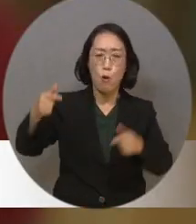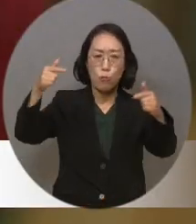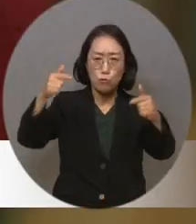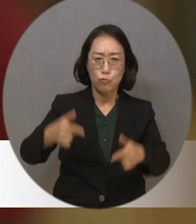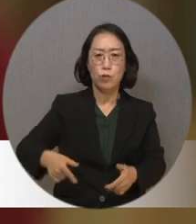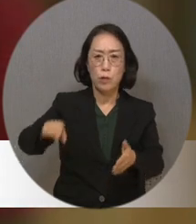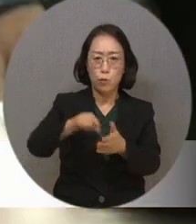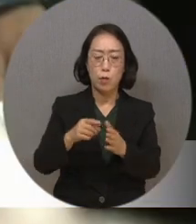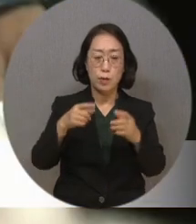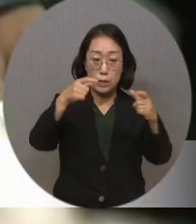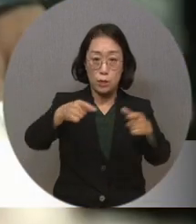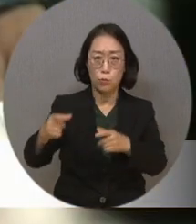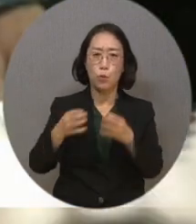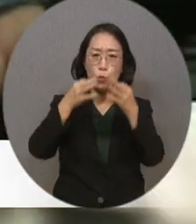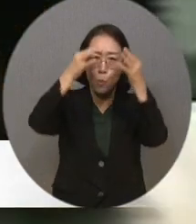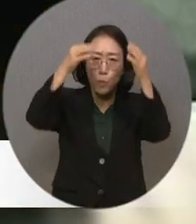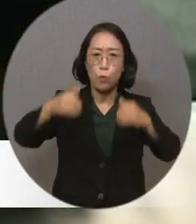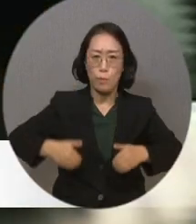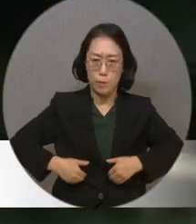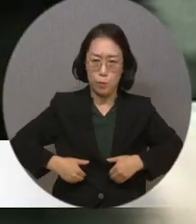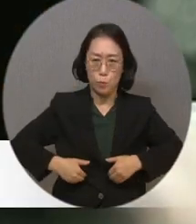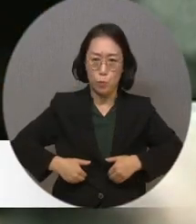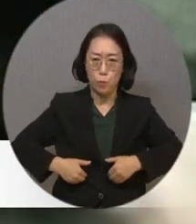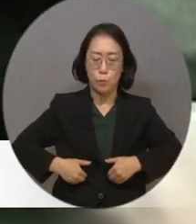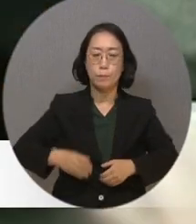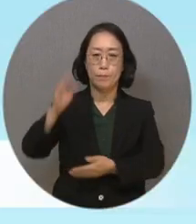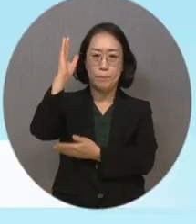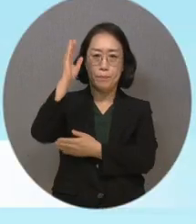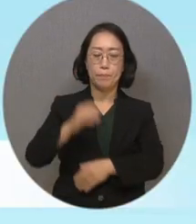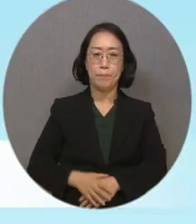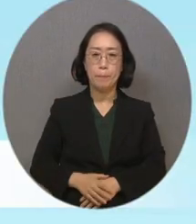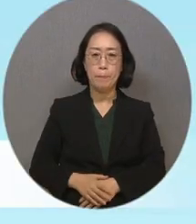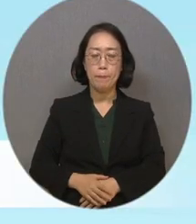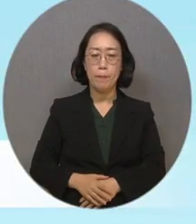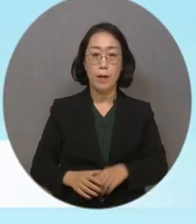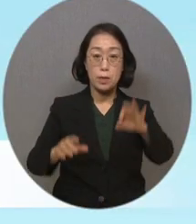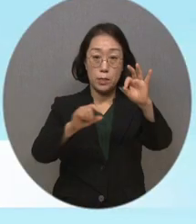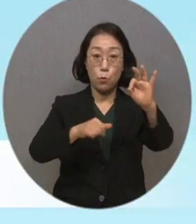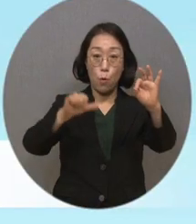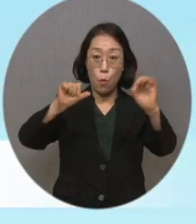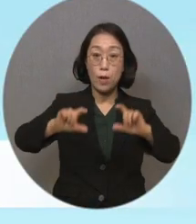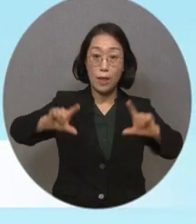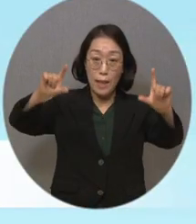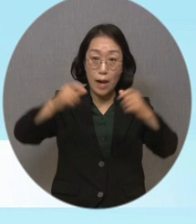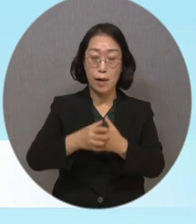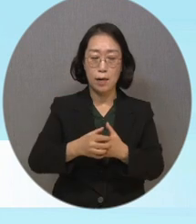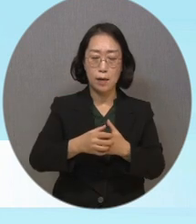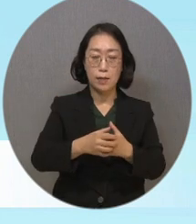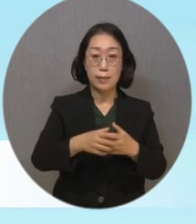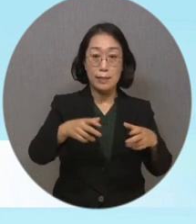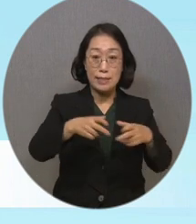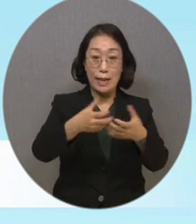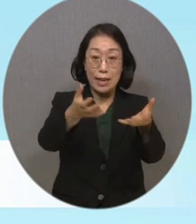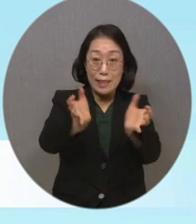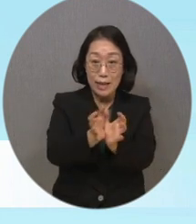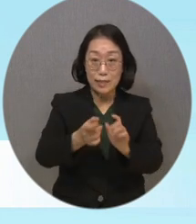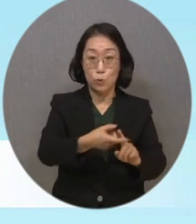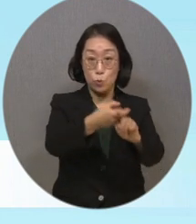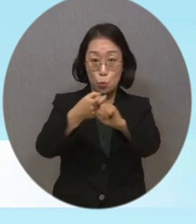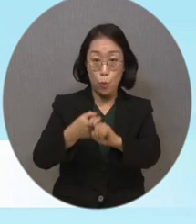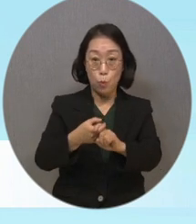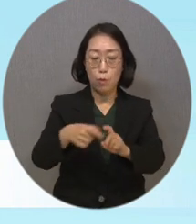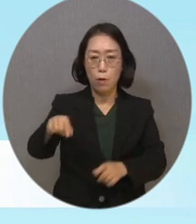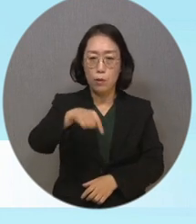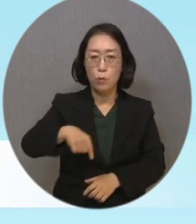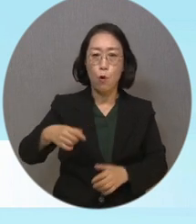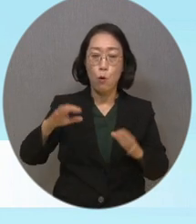지자체 노력이 절실하다는 목소리가 나왔습니다 지난 5일 한국 장애인 단체 총 연맹은 국회 소통 간에서